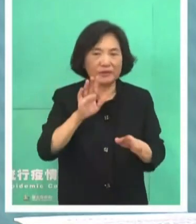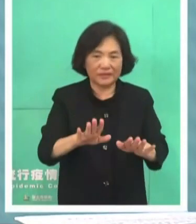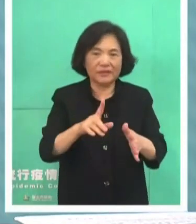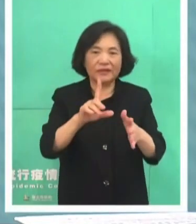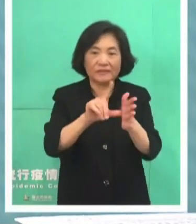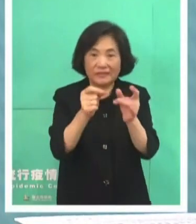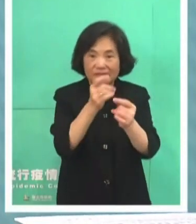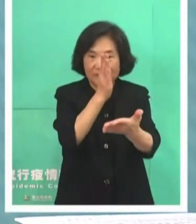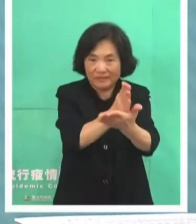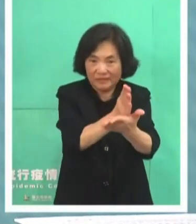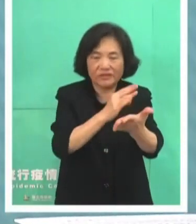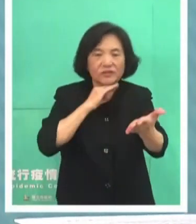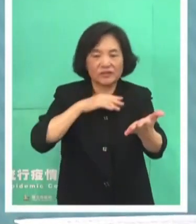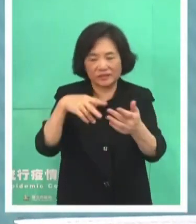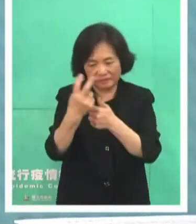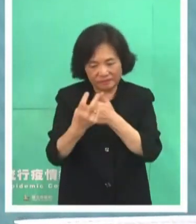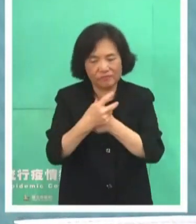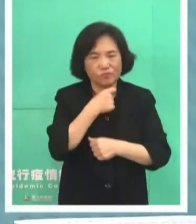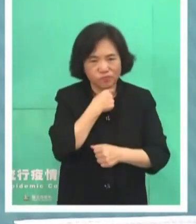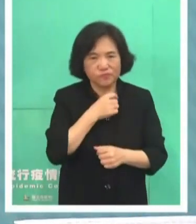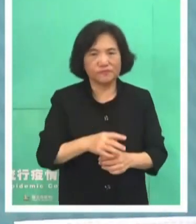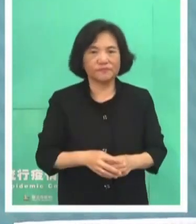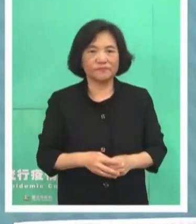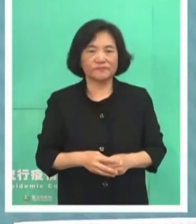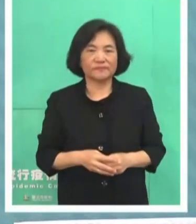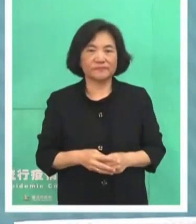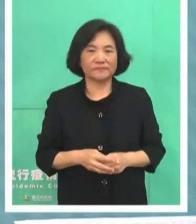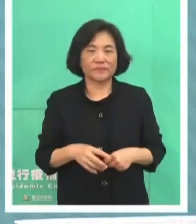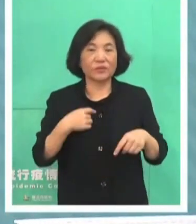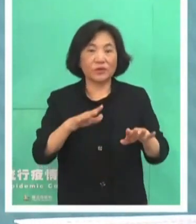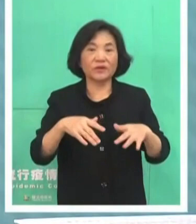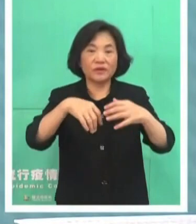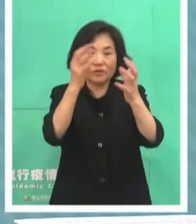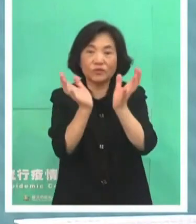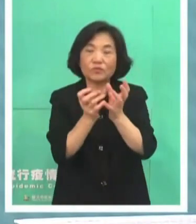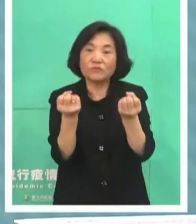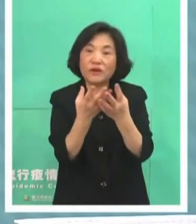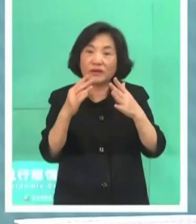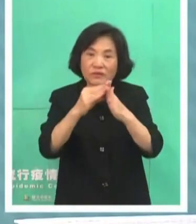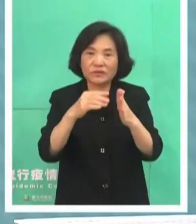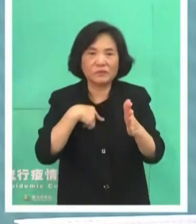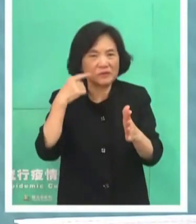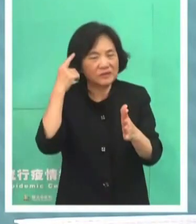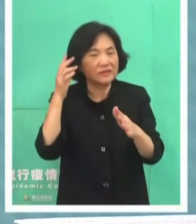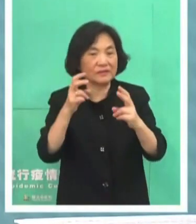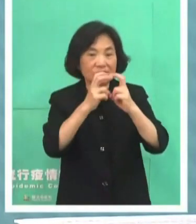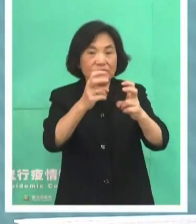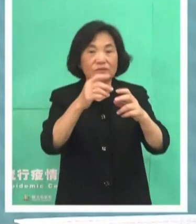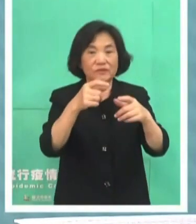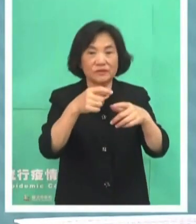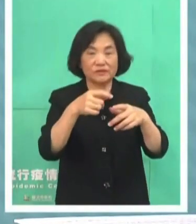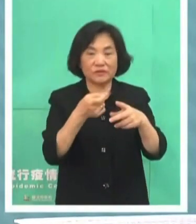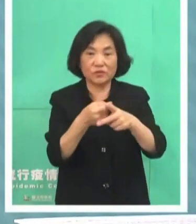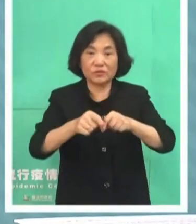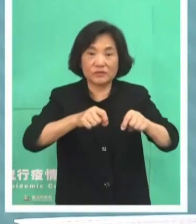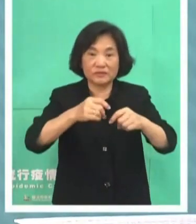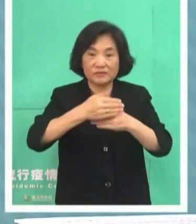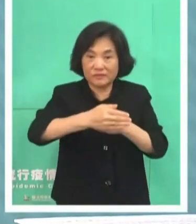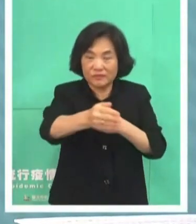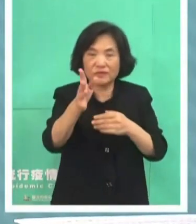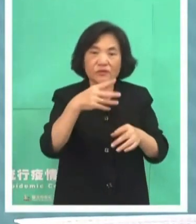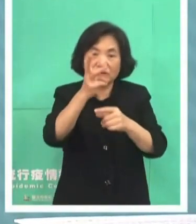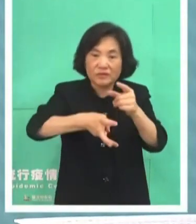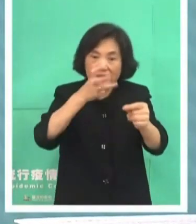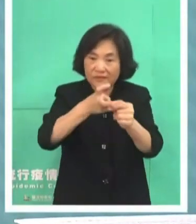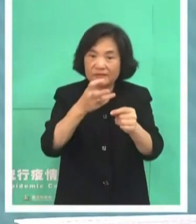时候来做一些检讨。那所以我还特别跟那个都化局说哦，我们捷运工程局哦。有一个叫捷运30年嘛，